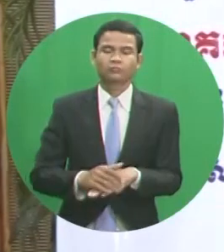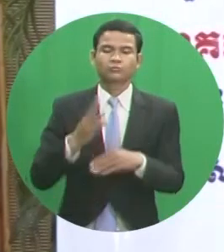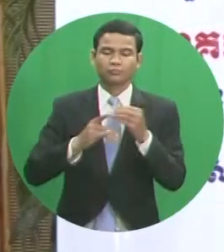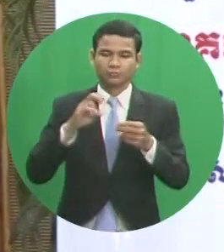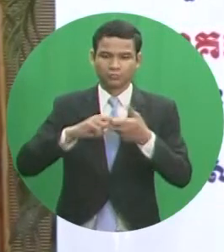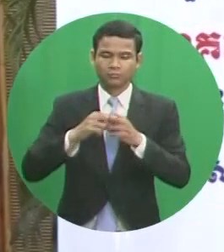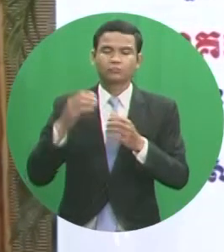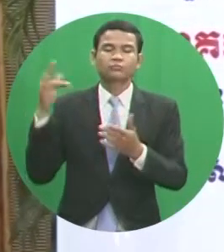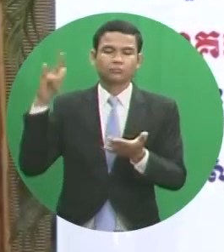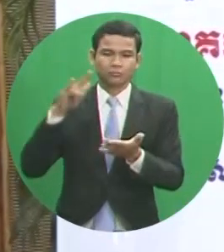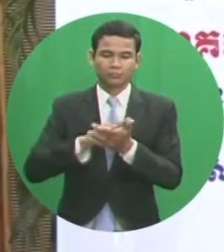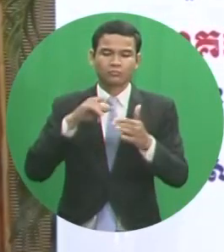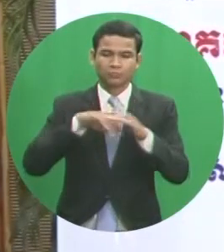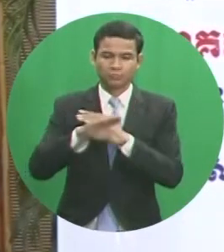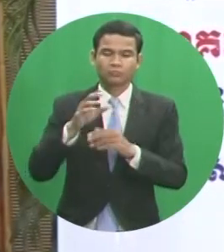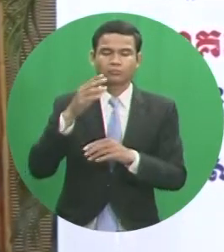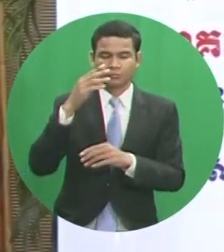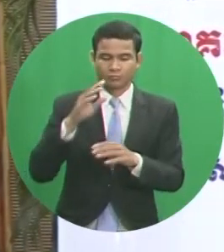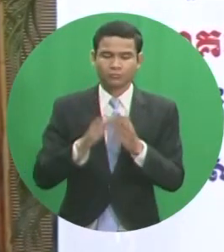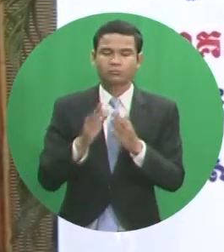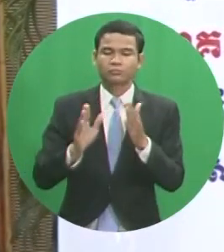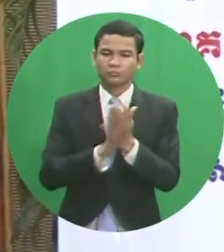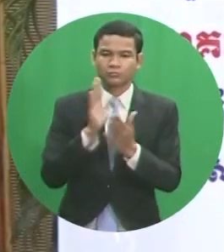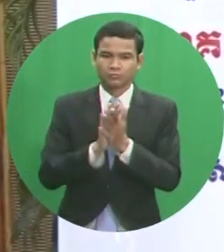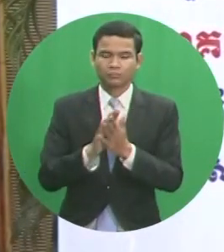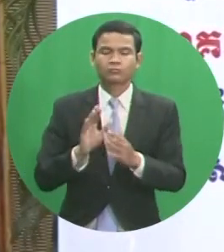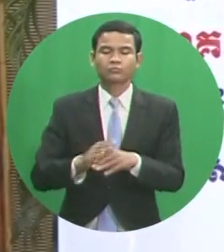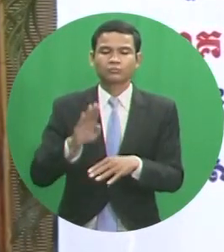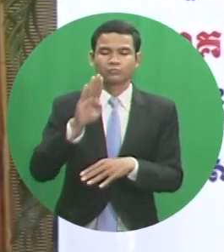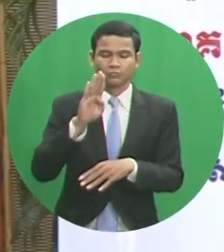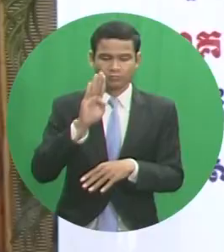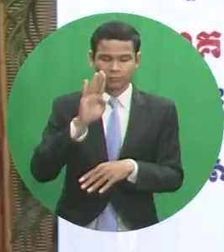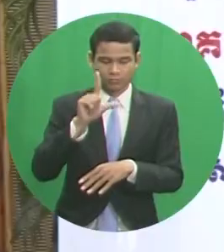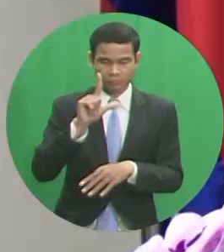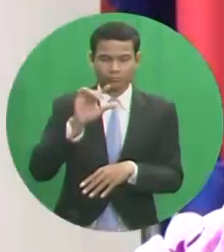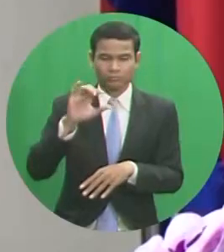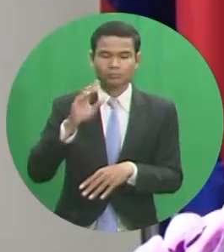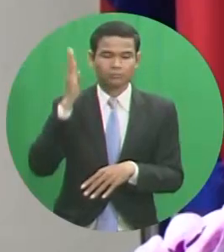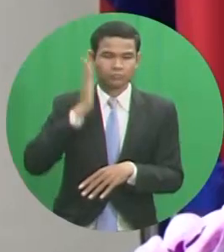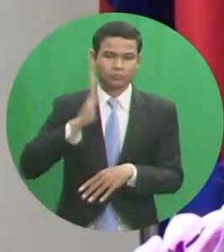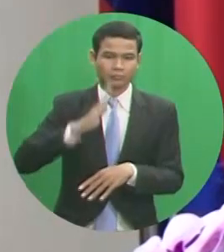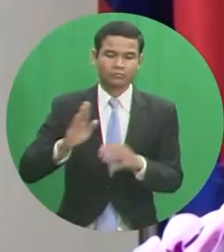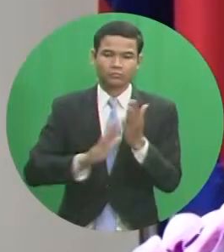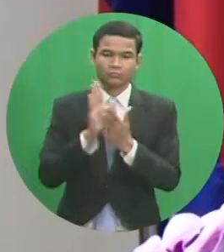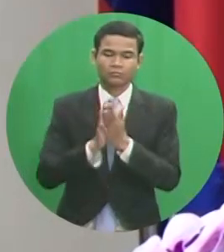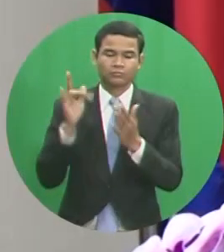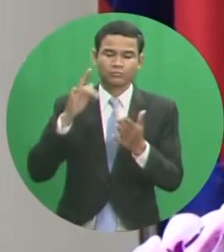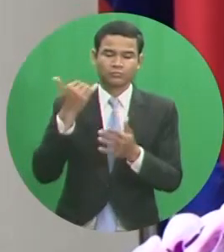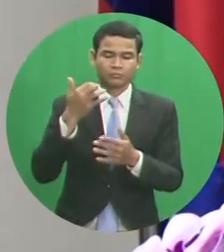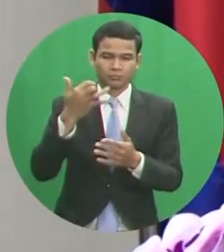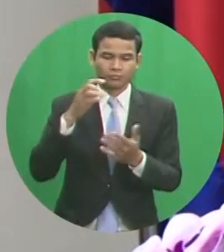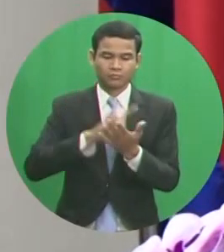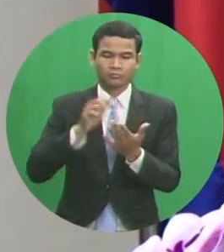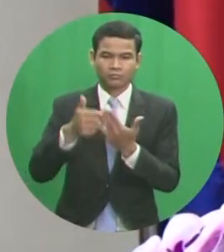ករណីនាំចូលវិញគឺជាបរិសជនជាតិលីប៊ីធ្វើដំណើរមកពីប្រទេសលីប៊ីមកដល់កម្ពុជានៅថ្ងៃទី7ខែមីនា